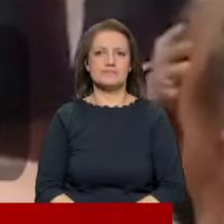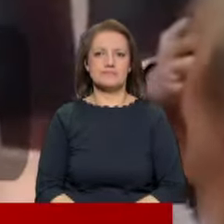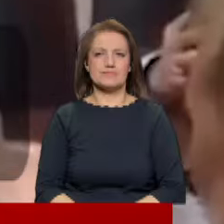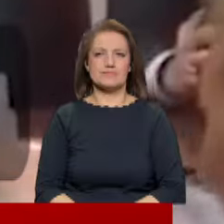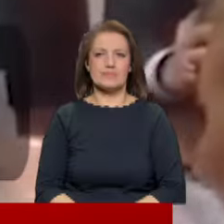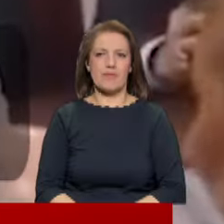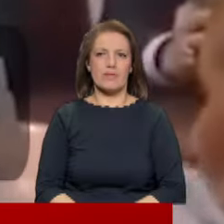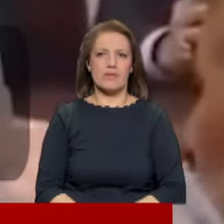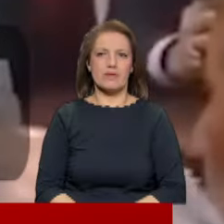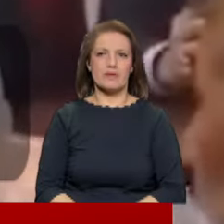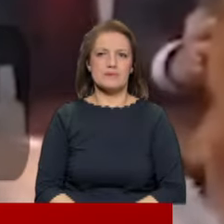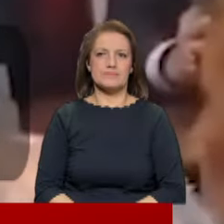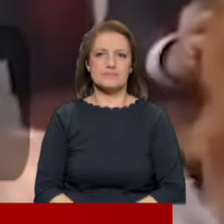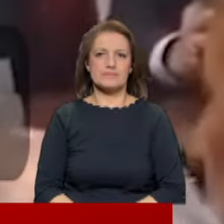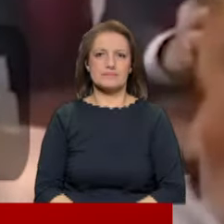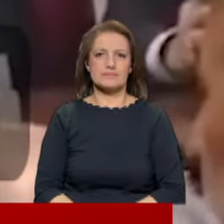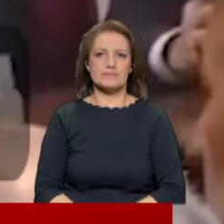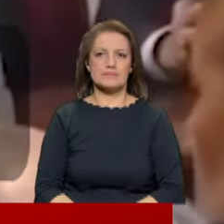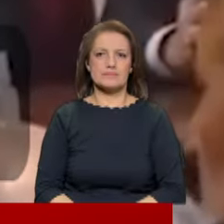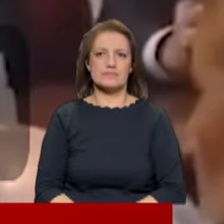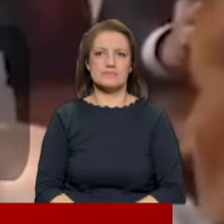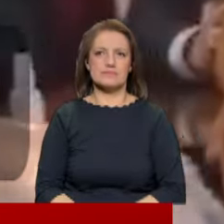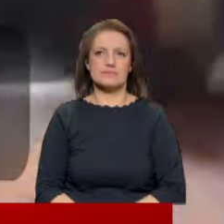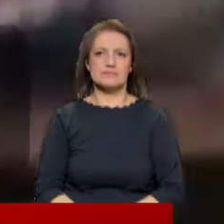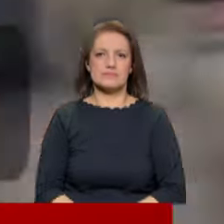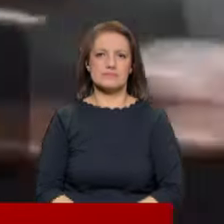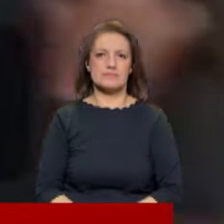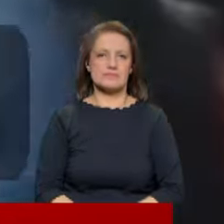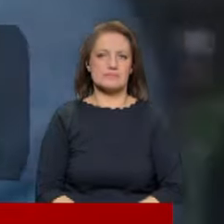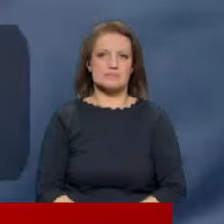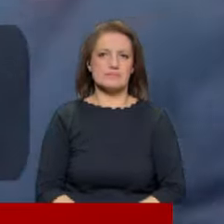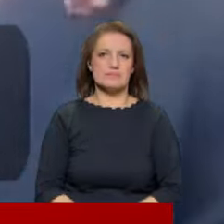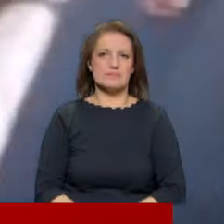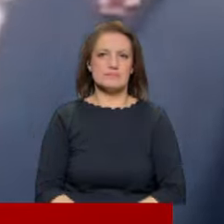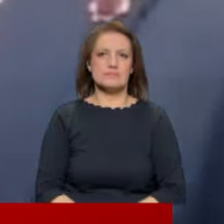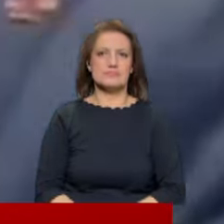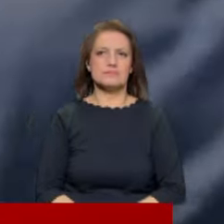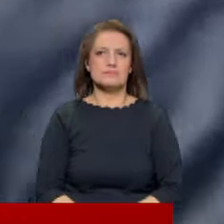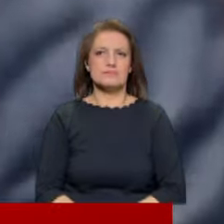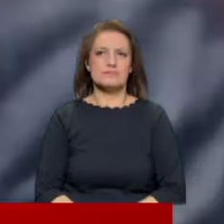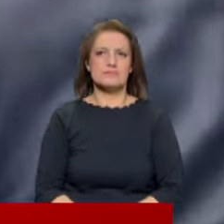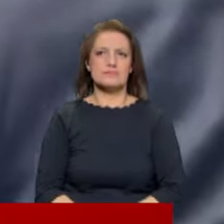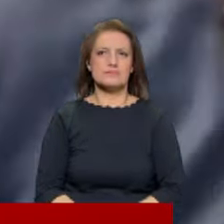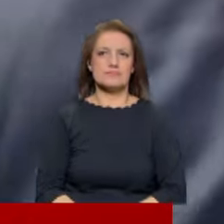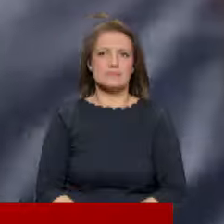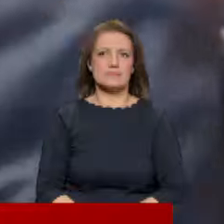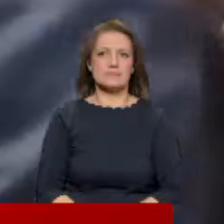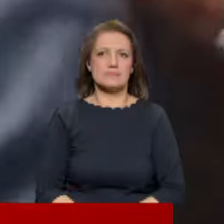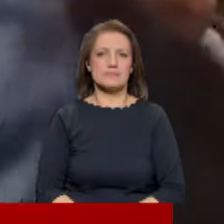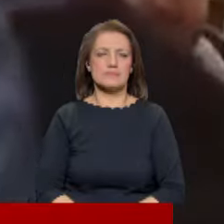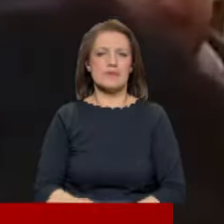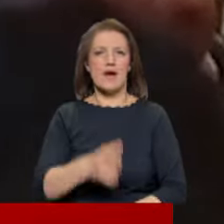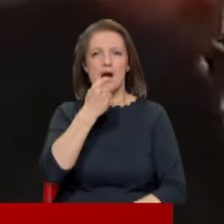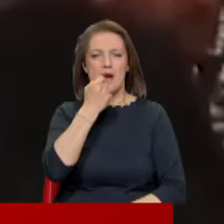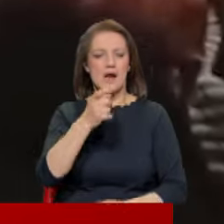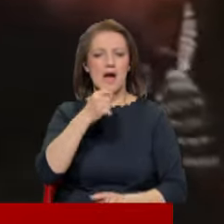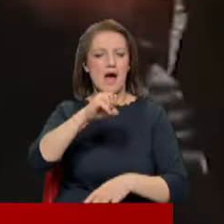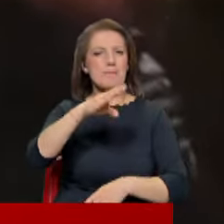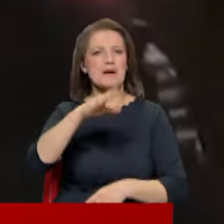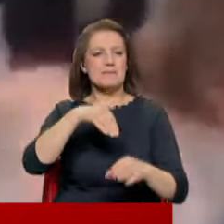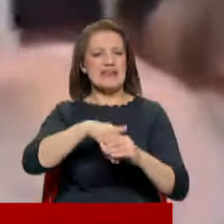dinledin tamam. Sayın Altınok. Başka arkadaşlar var, onlar dinledin. Başka arkadaşlar bir şey söylemeyecek Sayın Altınok. Ne söylemeyecek? Ankara'da AK